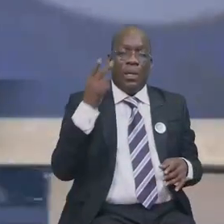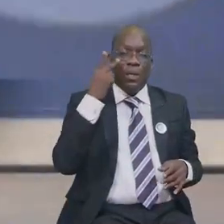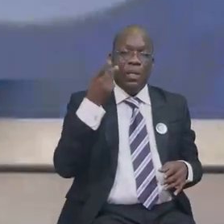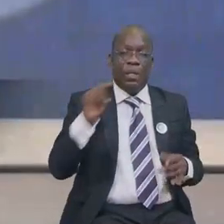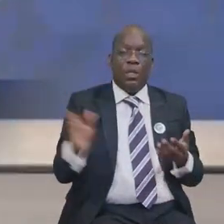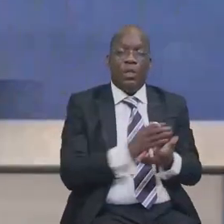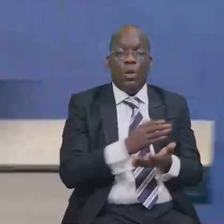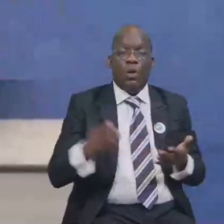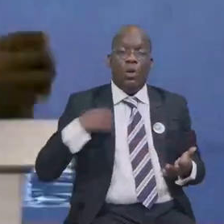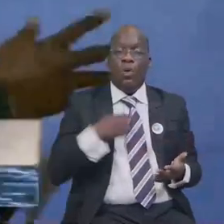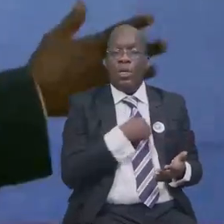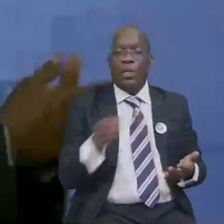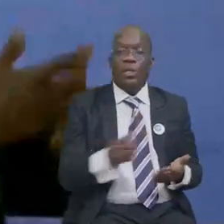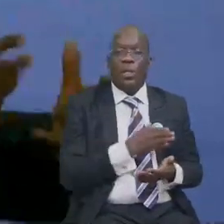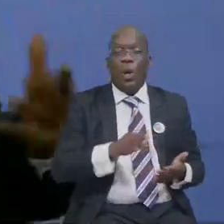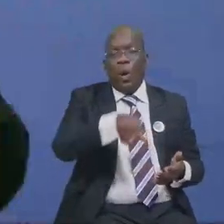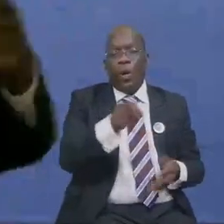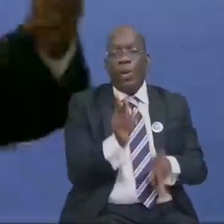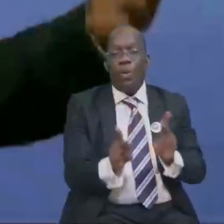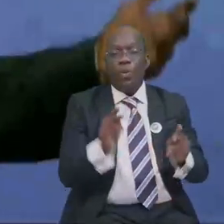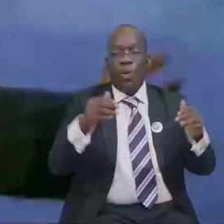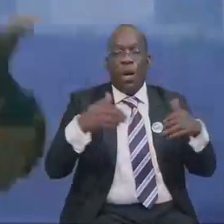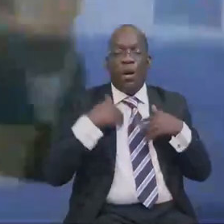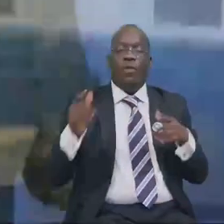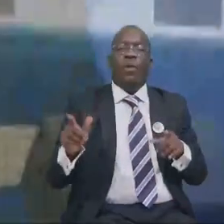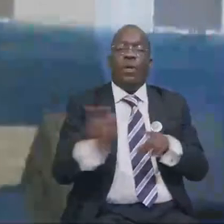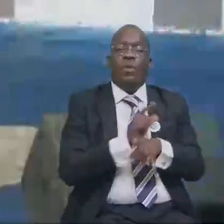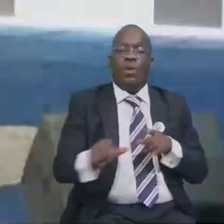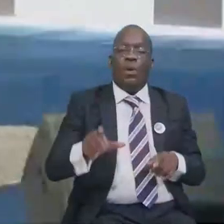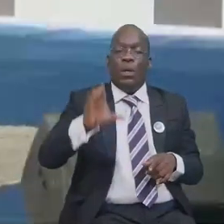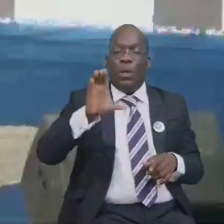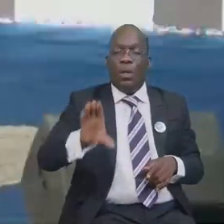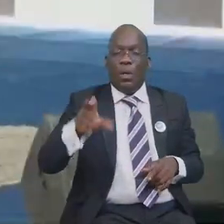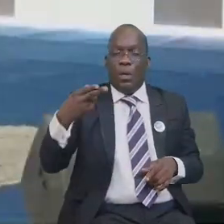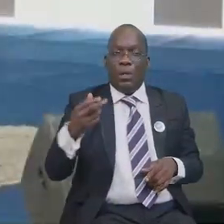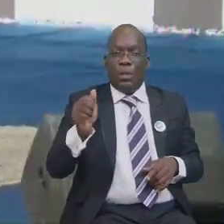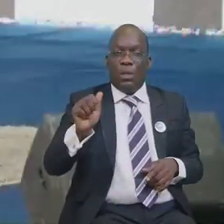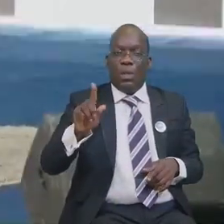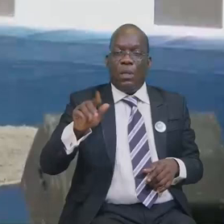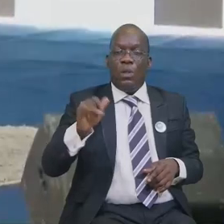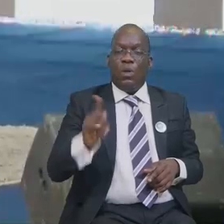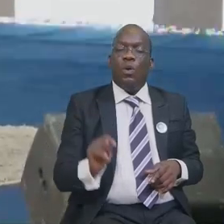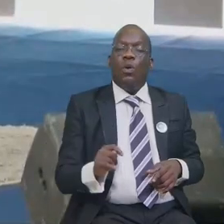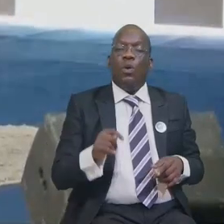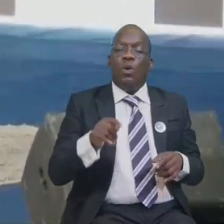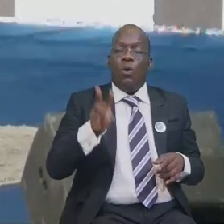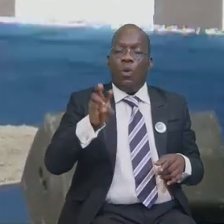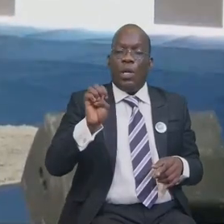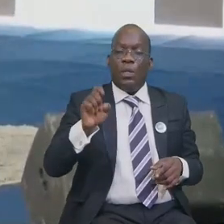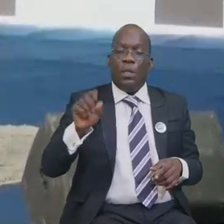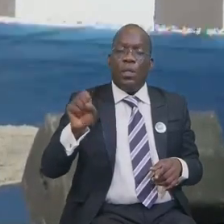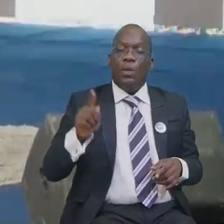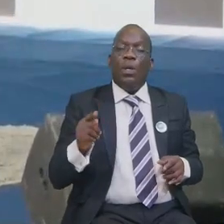les cantiques. Beaucoup ont travaillé, Charles Wesley et beaucoup d'autres personnes. Ils ont beaucoup travaillé et nous ont donné